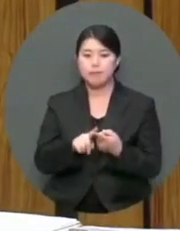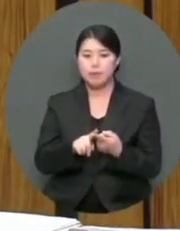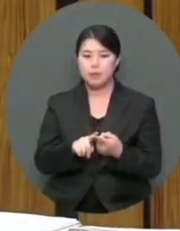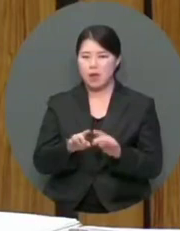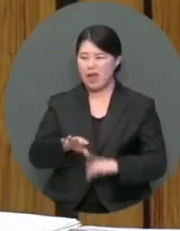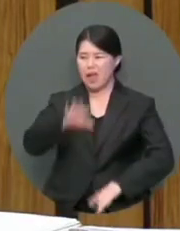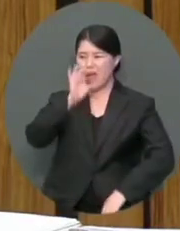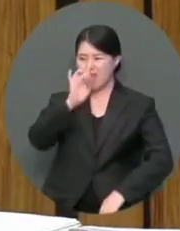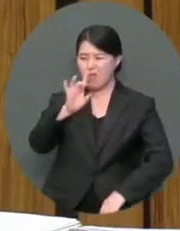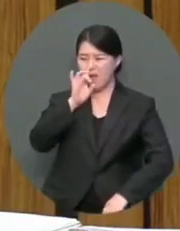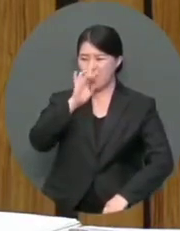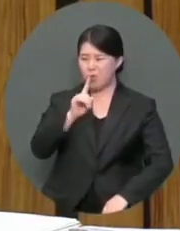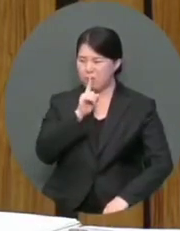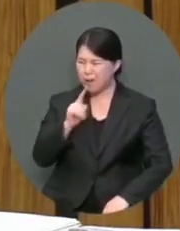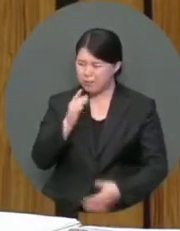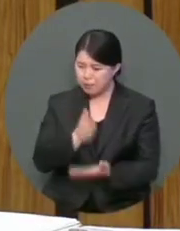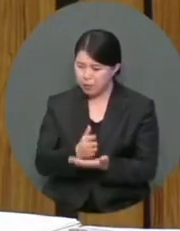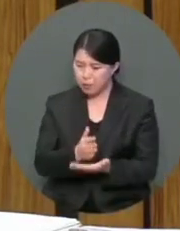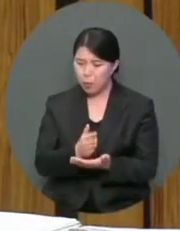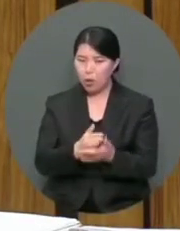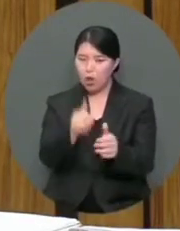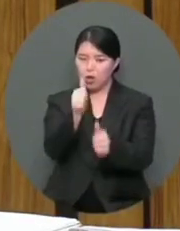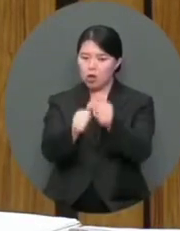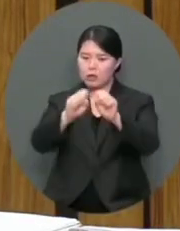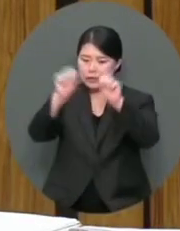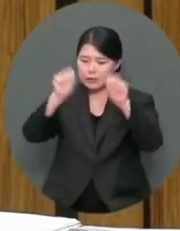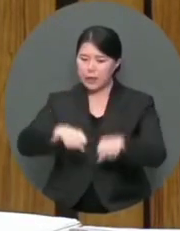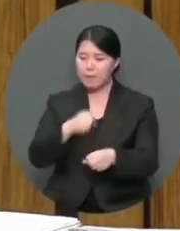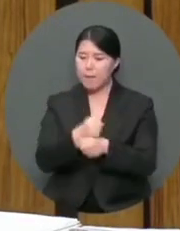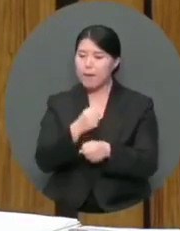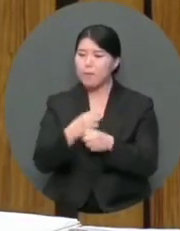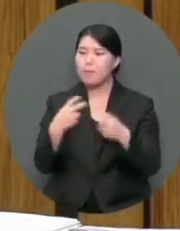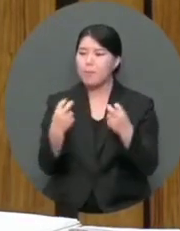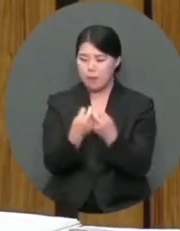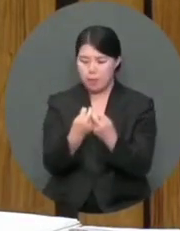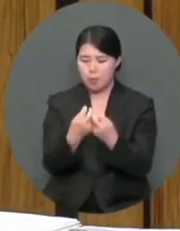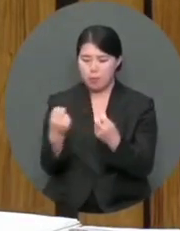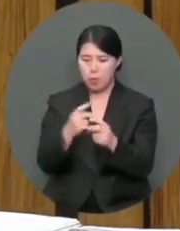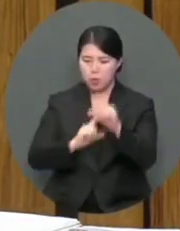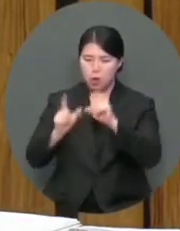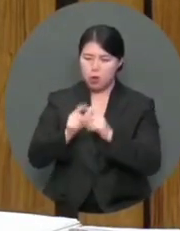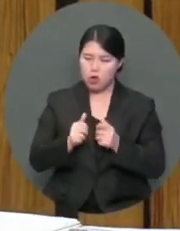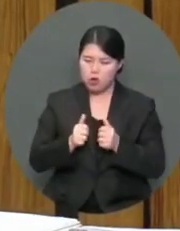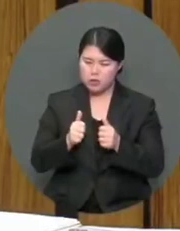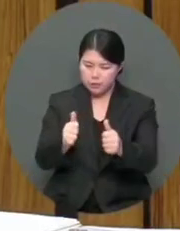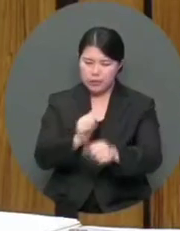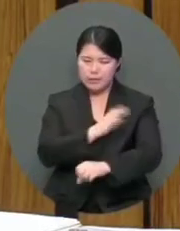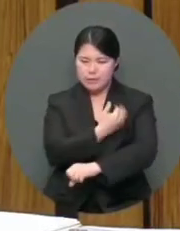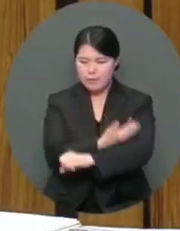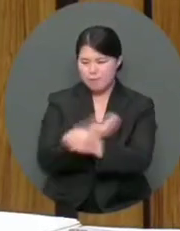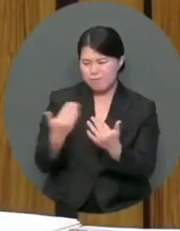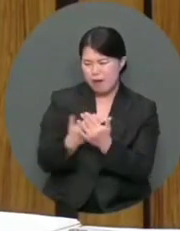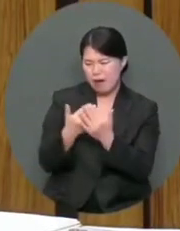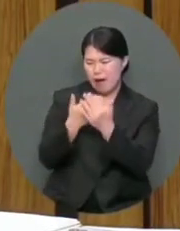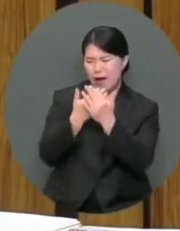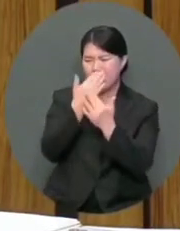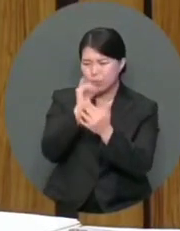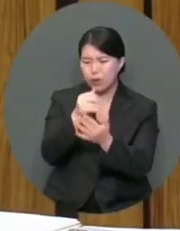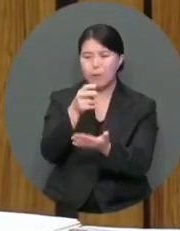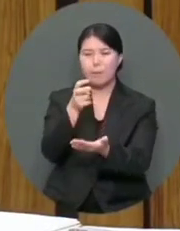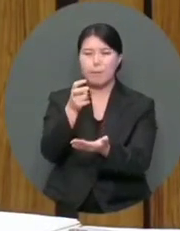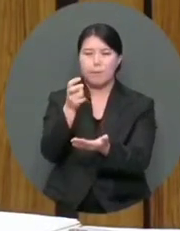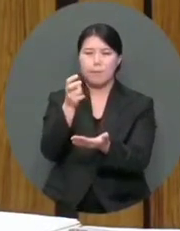된다고 하지 말고 어떻게 경쟁 시스템을 갖춰서 더 열심히 일하고 더 능력을 발휘하고 이런